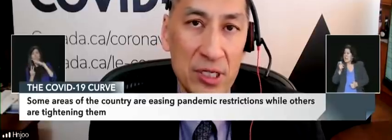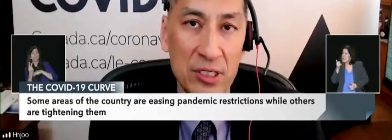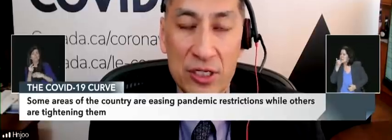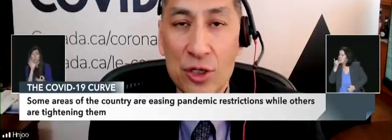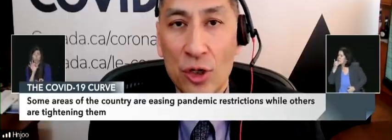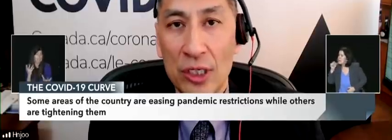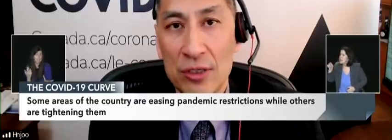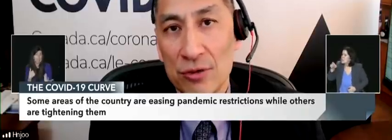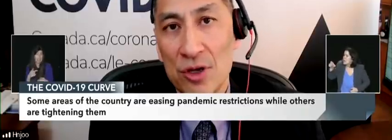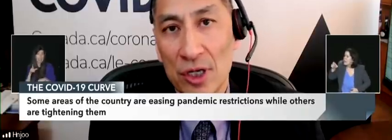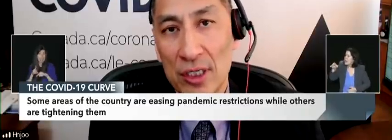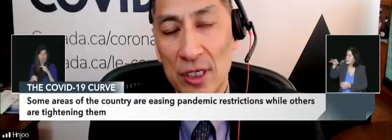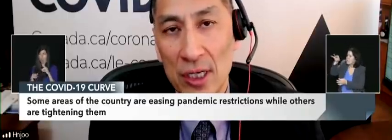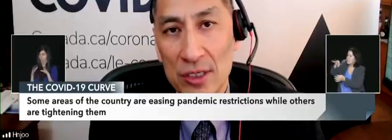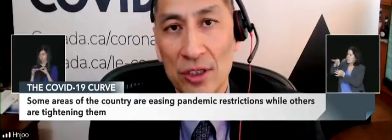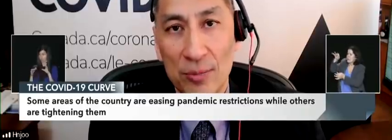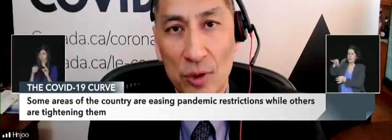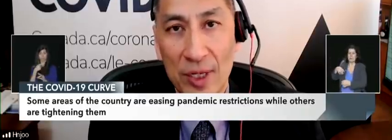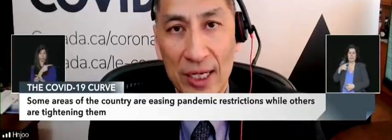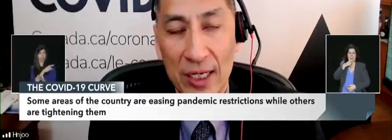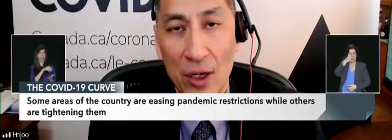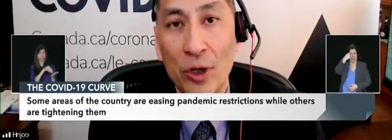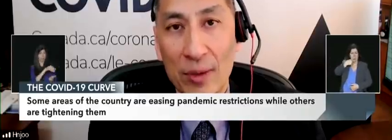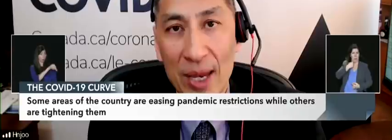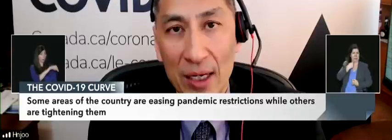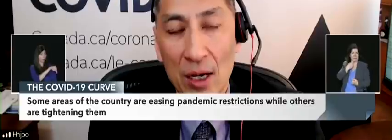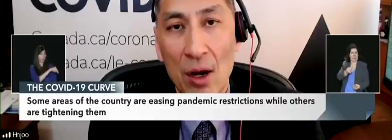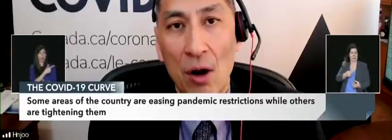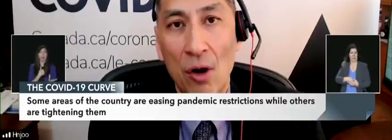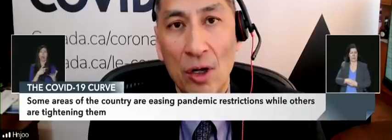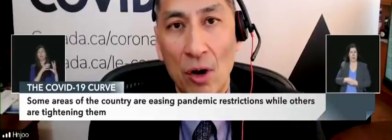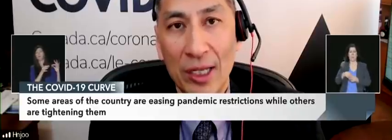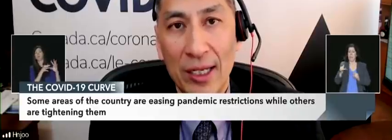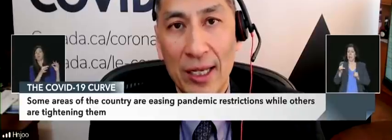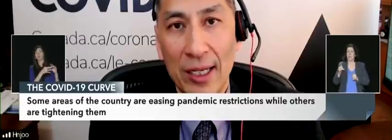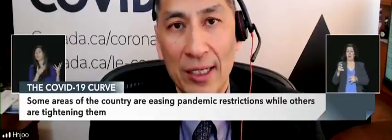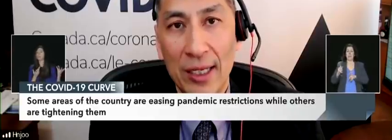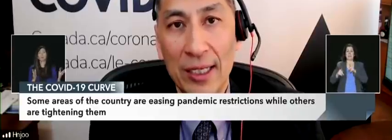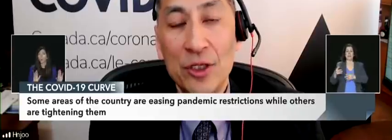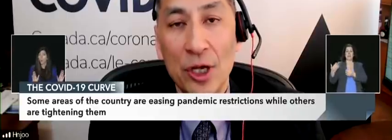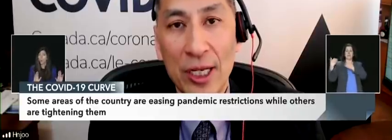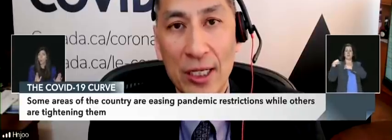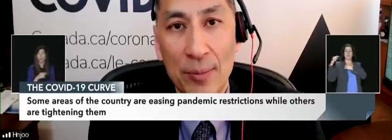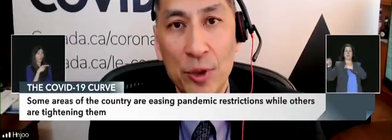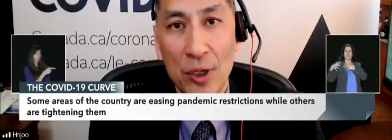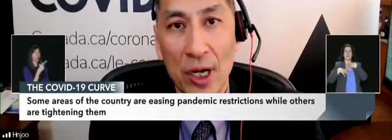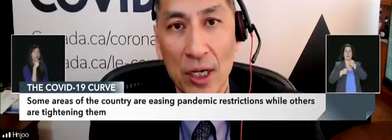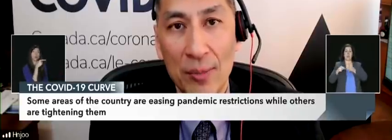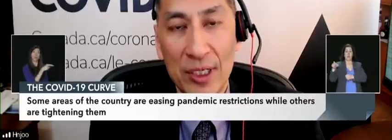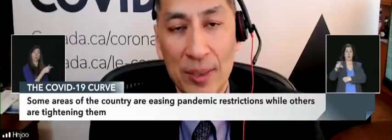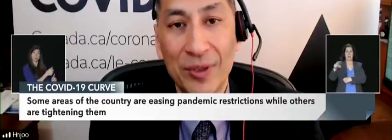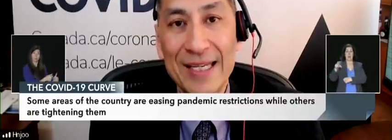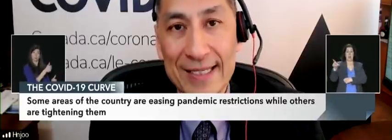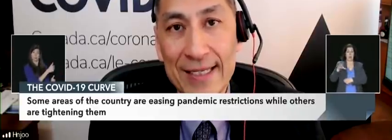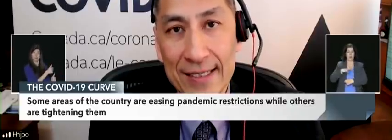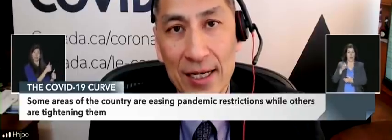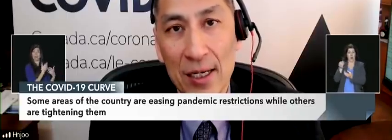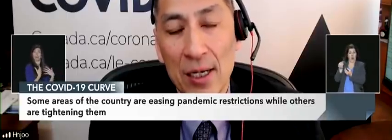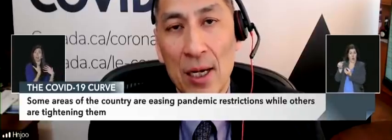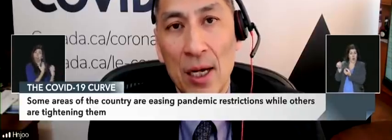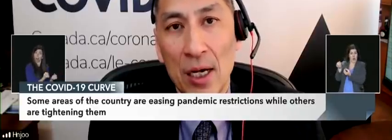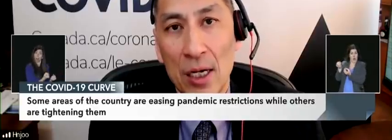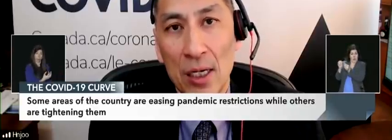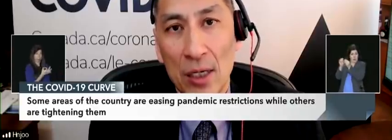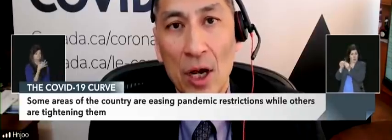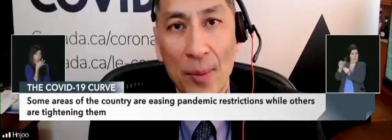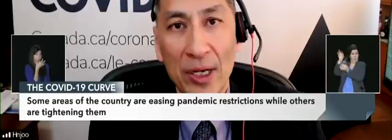parce que c'est sûr que les autorités de la santé publique au Québec ont les données les plus précises